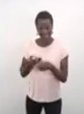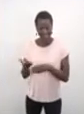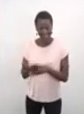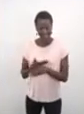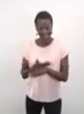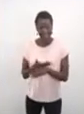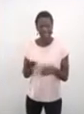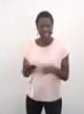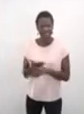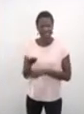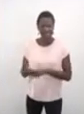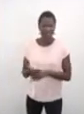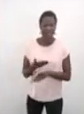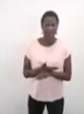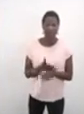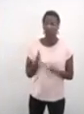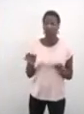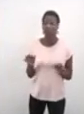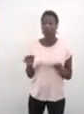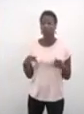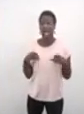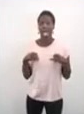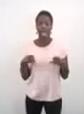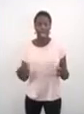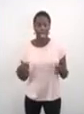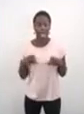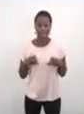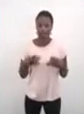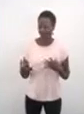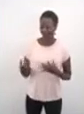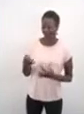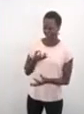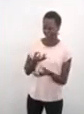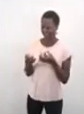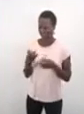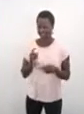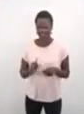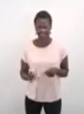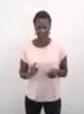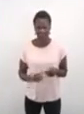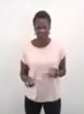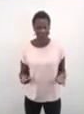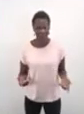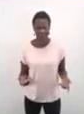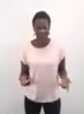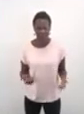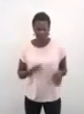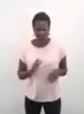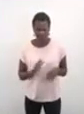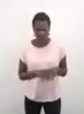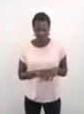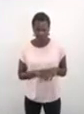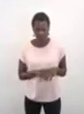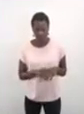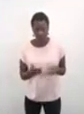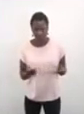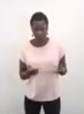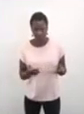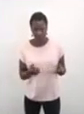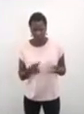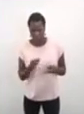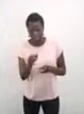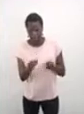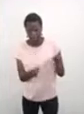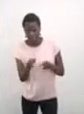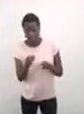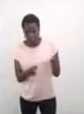laxisme, en angélisme, en propos de toutes sortes qui, rares parmi vous, avaient pris le soin d'entendre et de lire